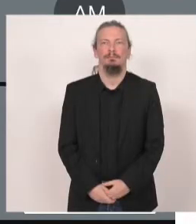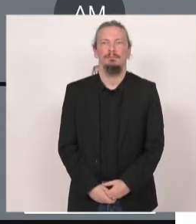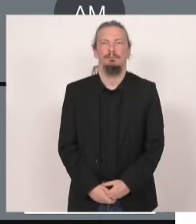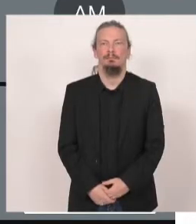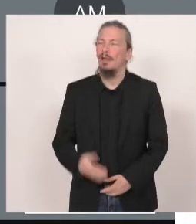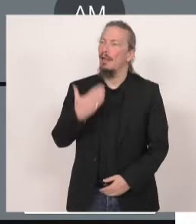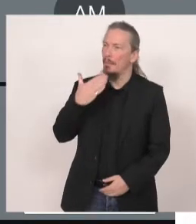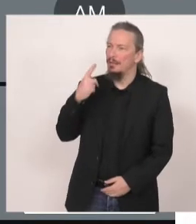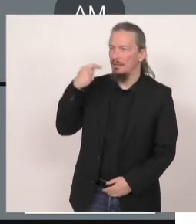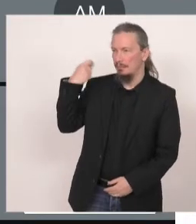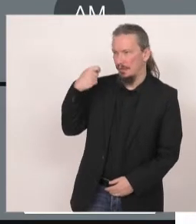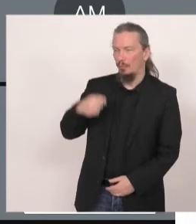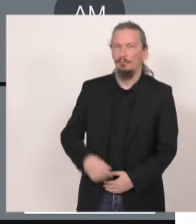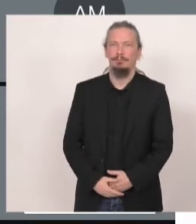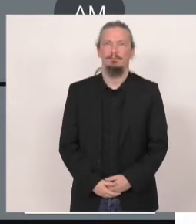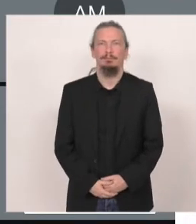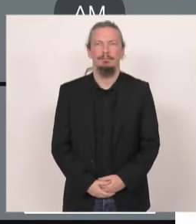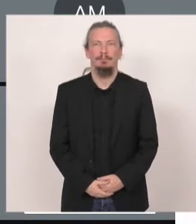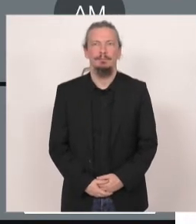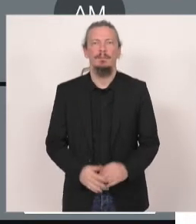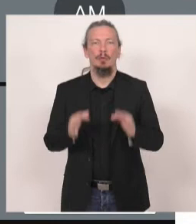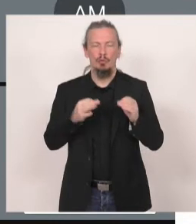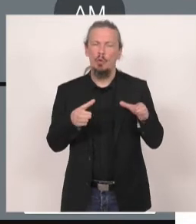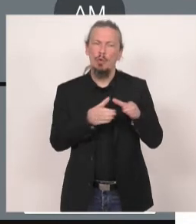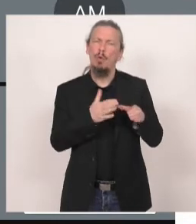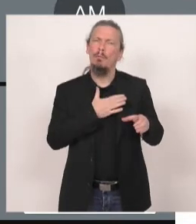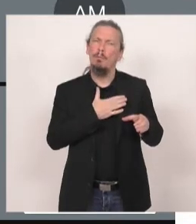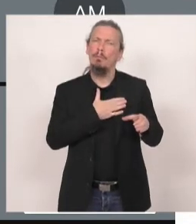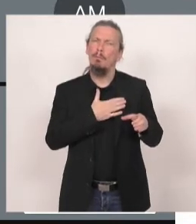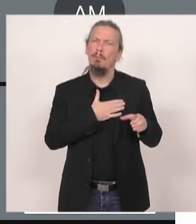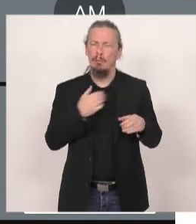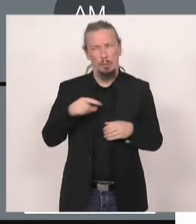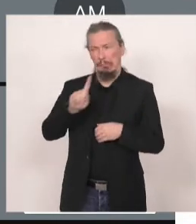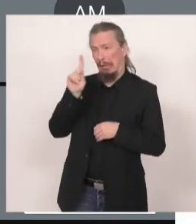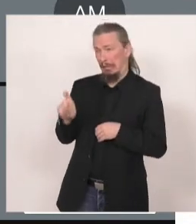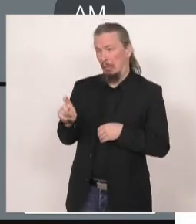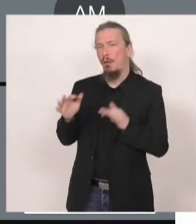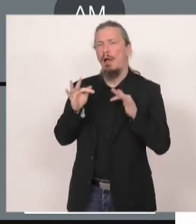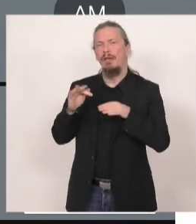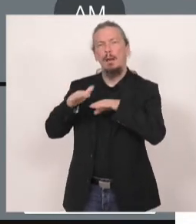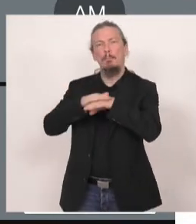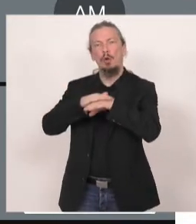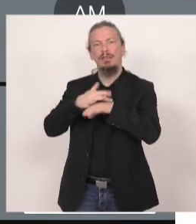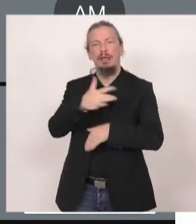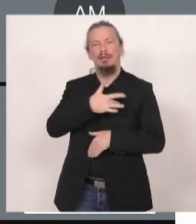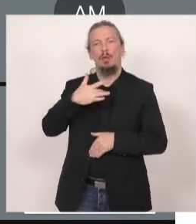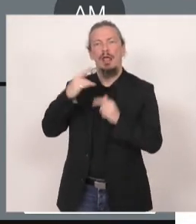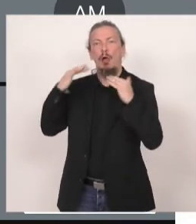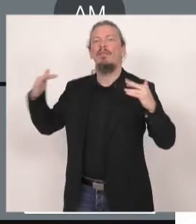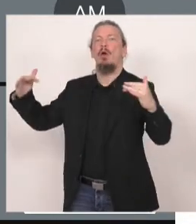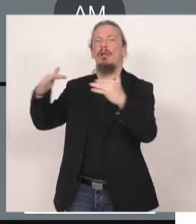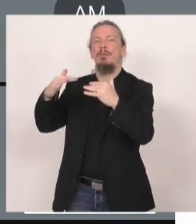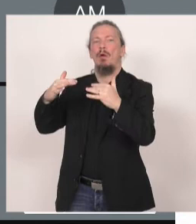Je vous remercie, Monsieur le Président. En effet, notre groupe a déposé une question sur la politique de santé environnementale de